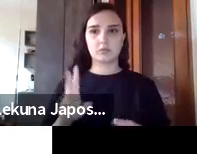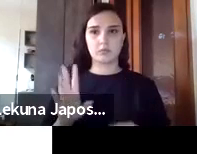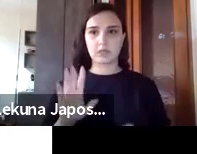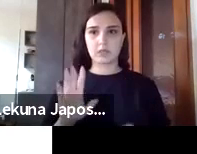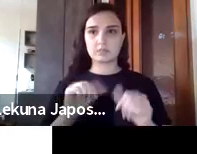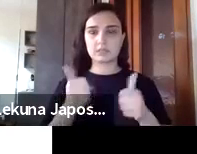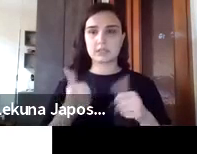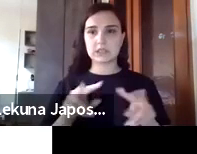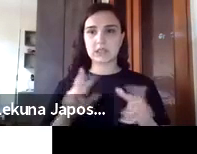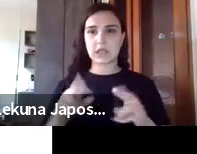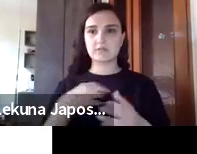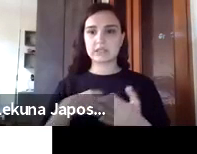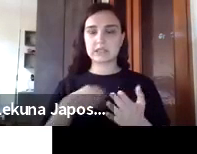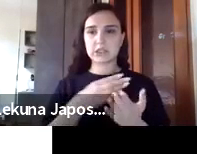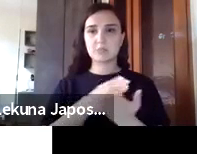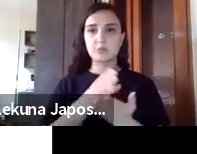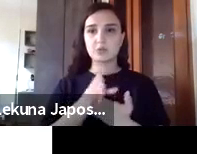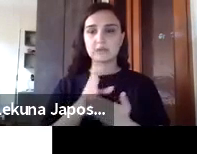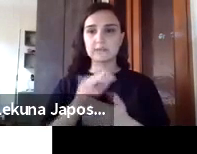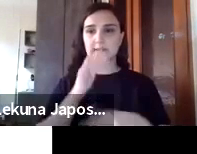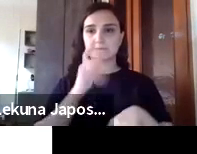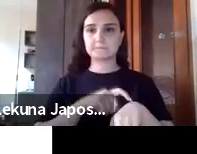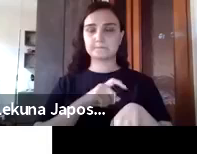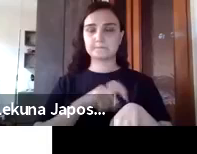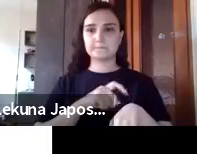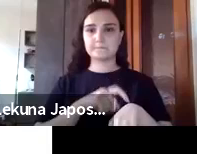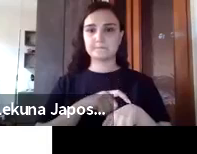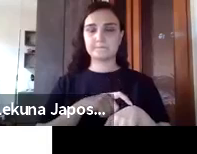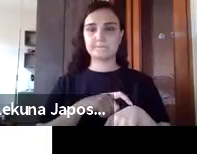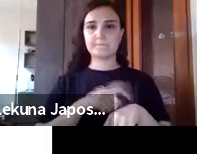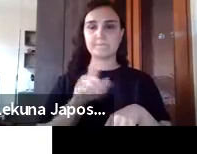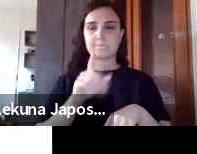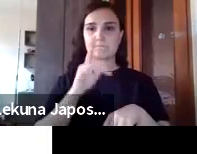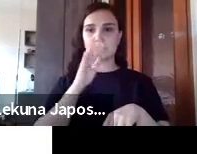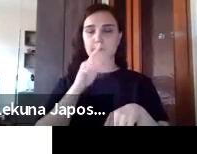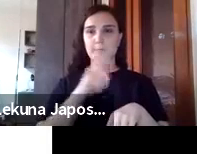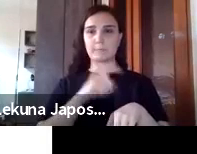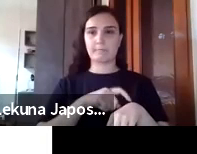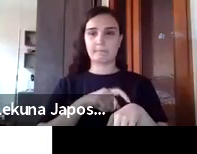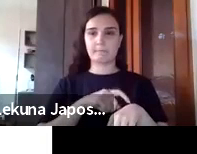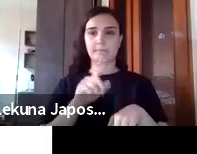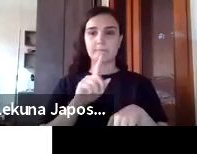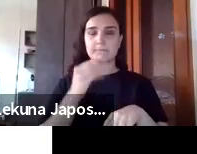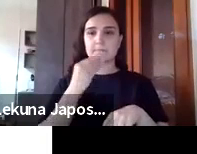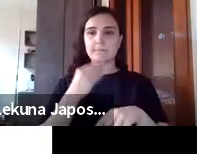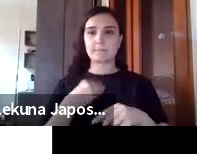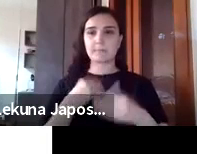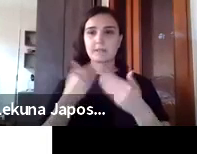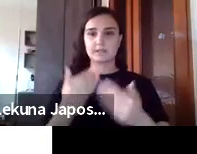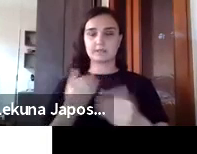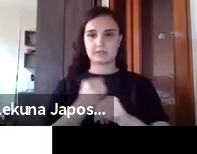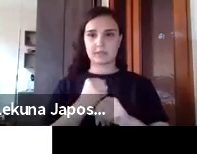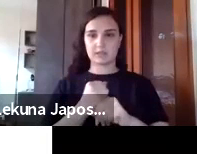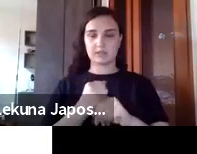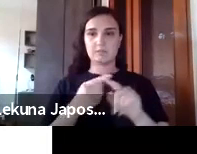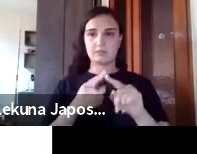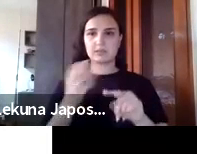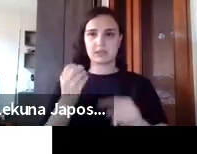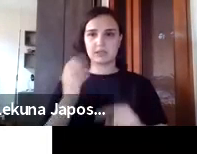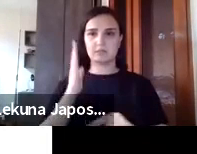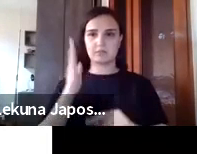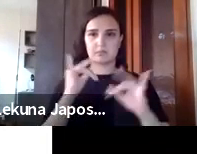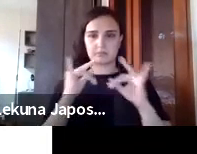ტიპის პრიორიტეტები და დროის პრიორიტეტი კიდე, რა დროს რისთვის გამოვყოფ და ამაზე ჩვენ კიდევ